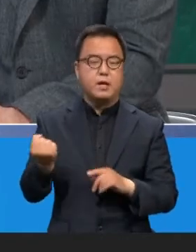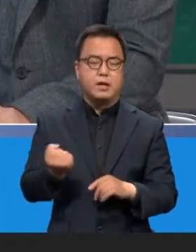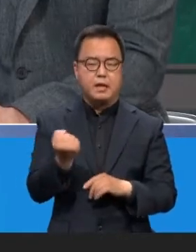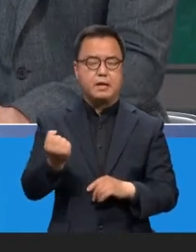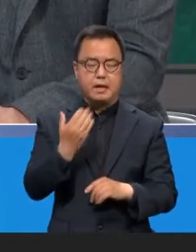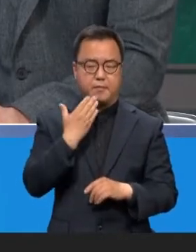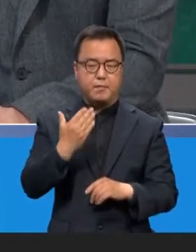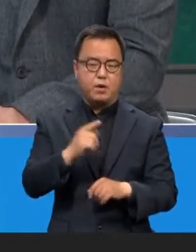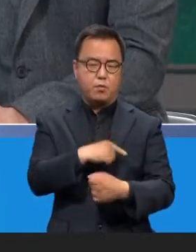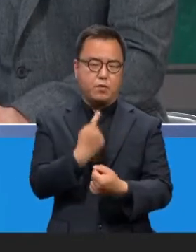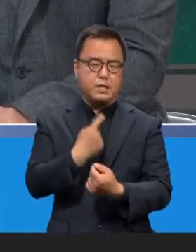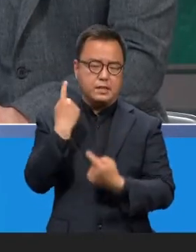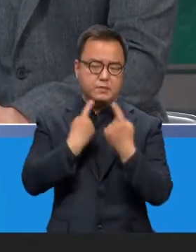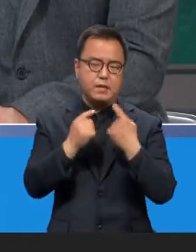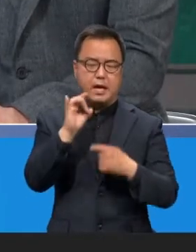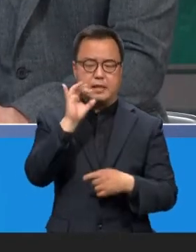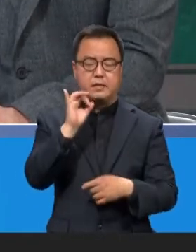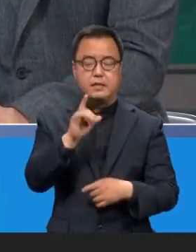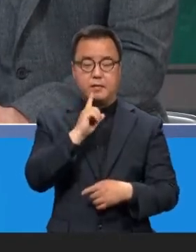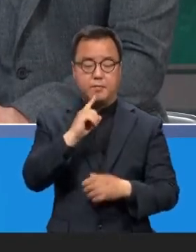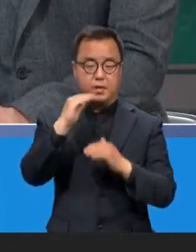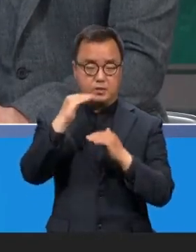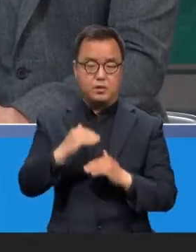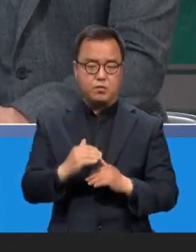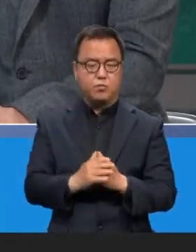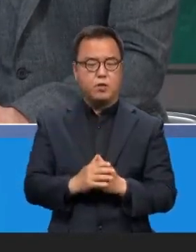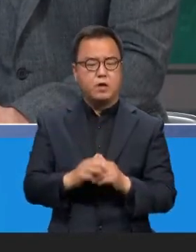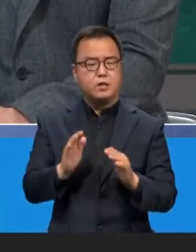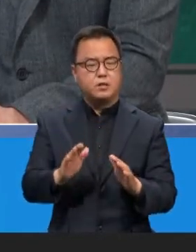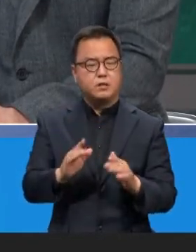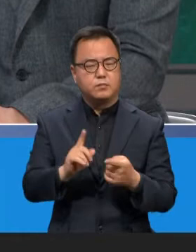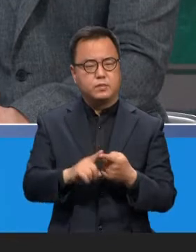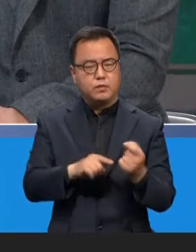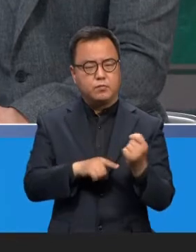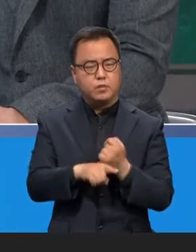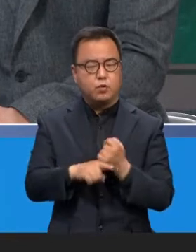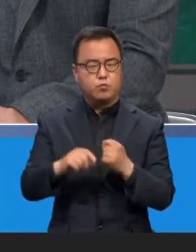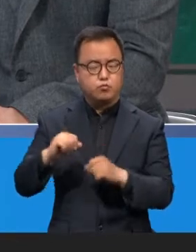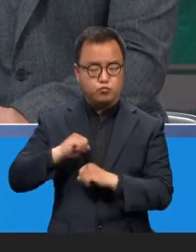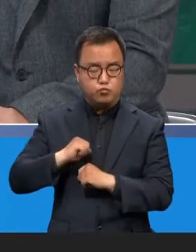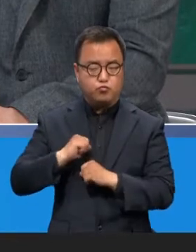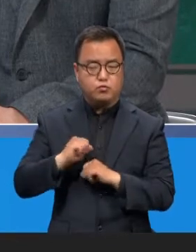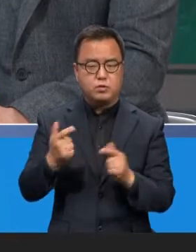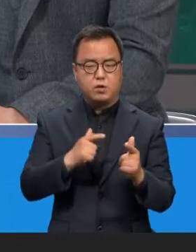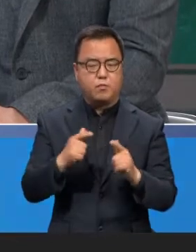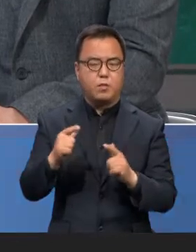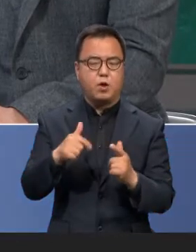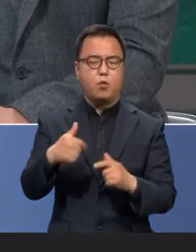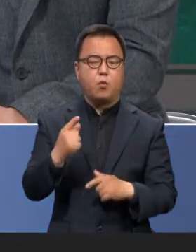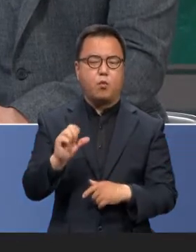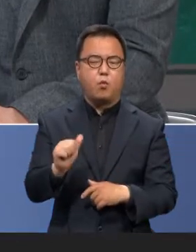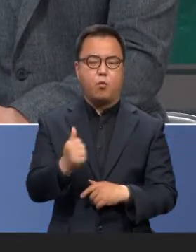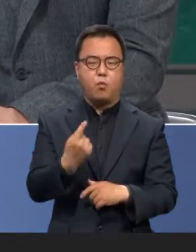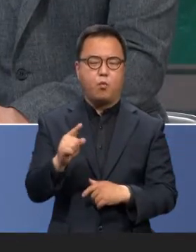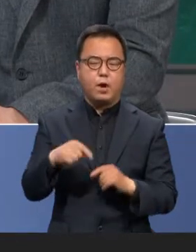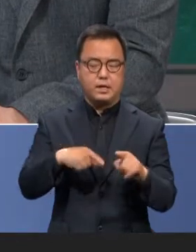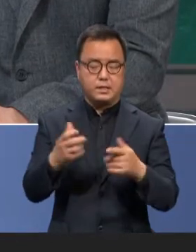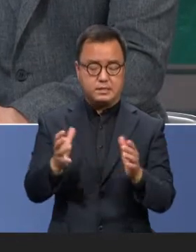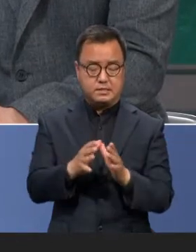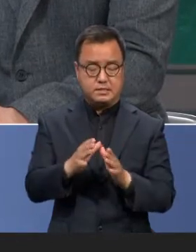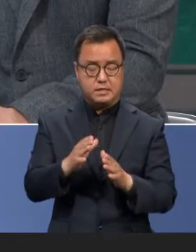조항 때문입니다 수정헌법 2조를 근거로 수많은 분산 복합체 와 공화당이 반발하고 있고요 결국 총기 구매 자체를